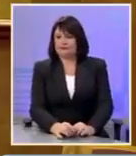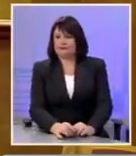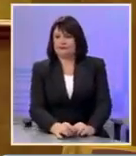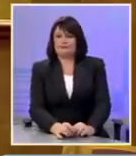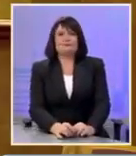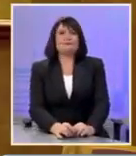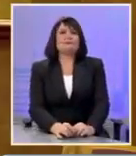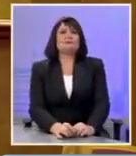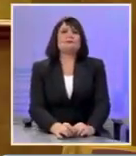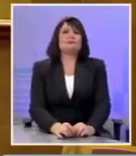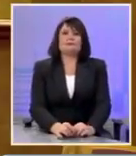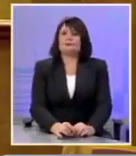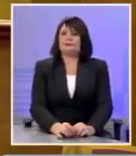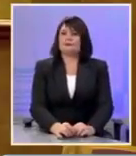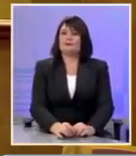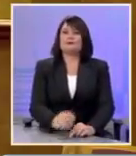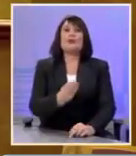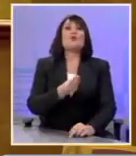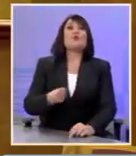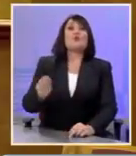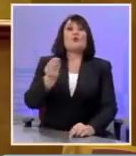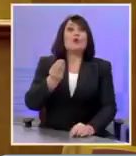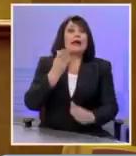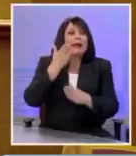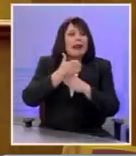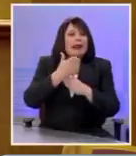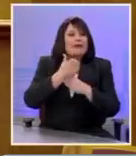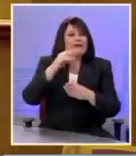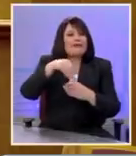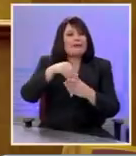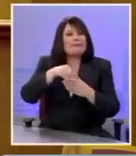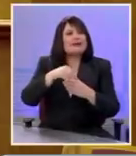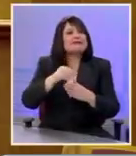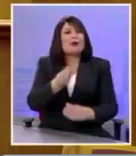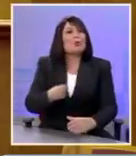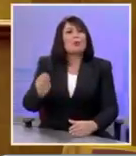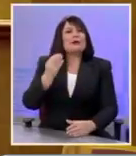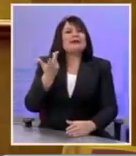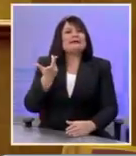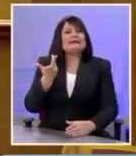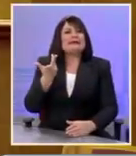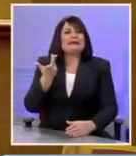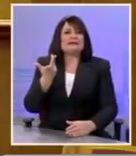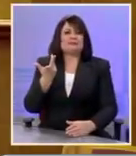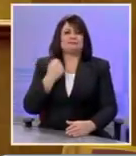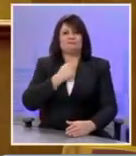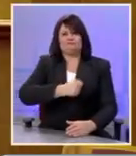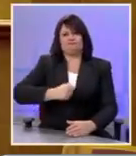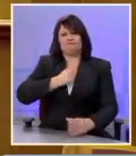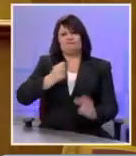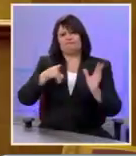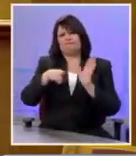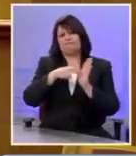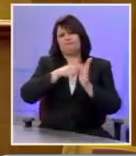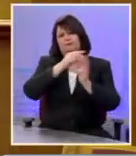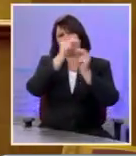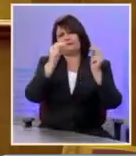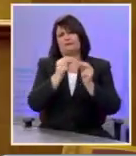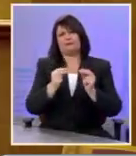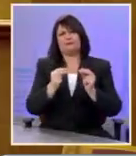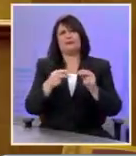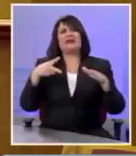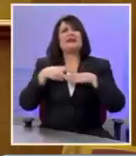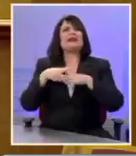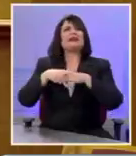Αποσιωπά όμως ακόμη περισσότερα. Αποσιωπά προπάντων τις δραματικές επιπτώσεις στο